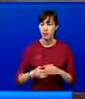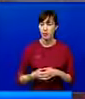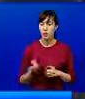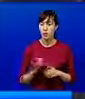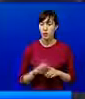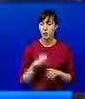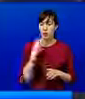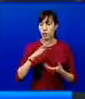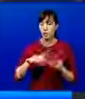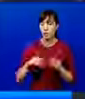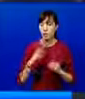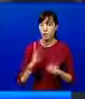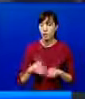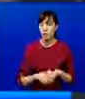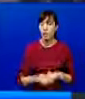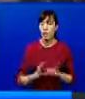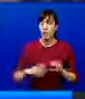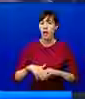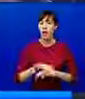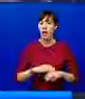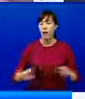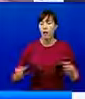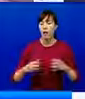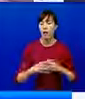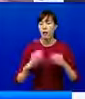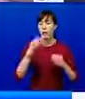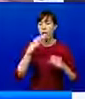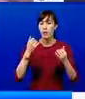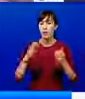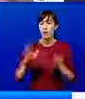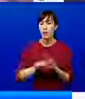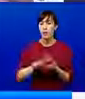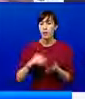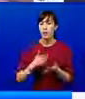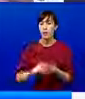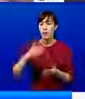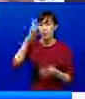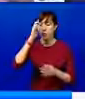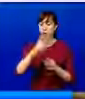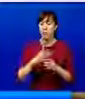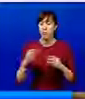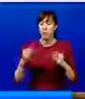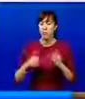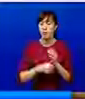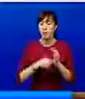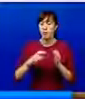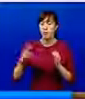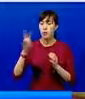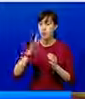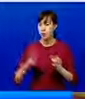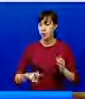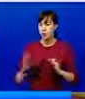жақсы. Халықаралық ұйымның дәрілері әзірге тегін ұсынылуда. Елімізге бөлінген қор 6 миллион ақш долларын